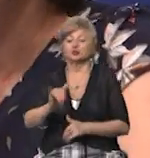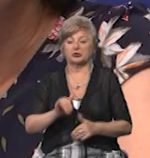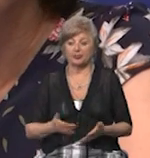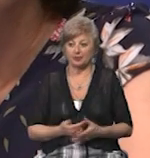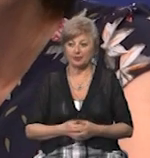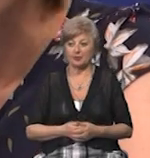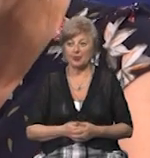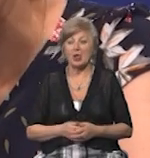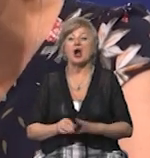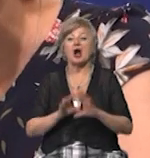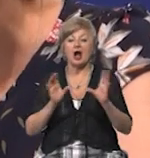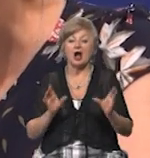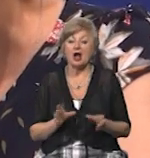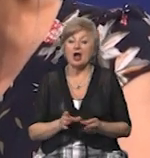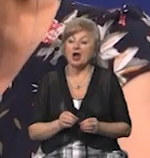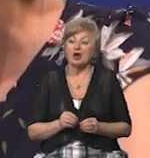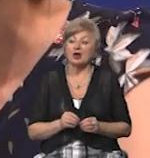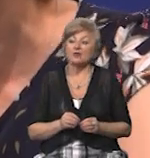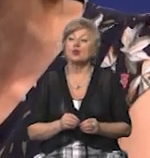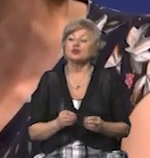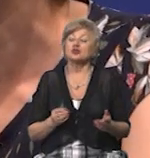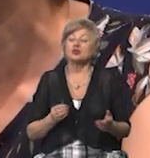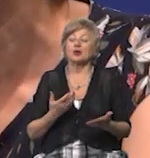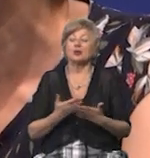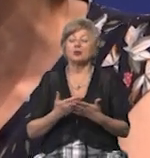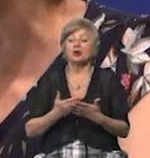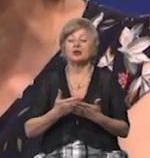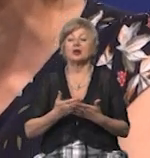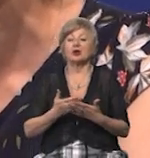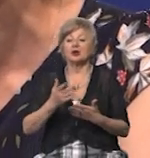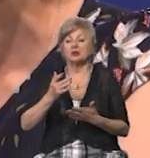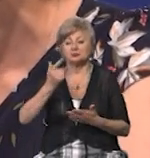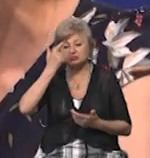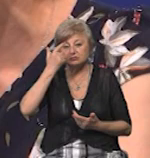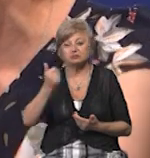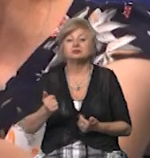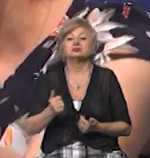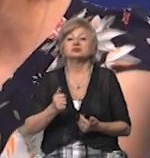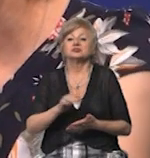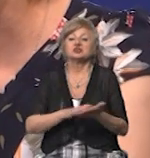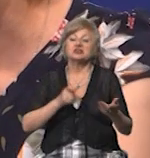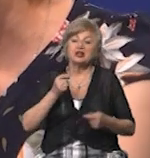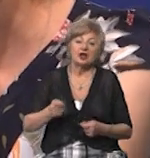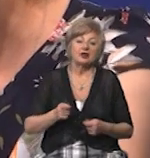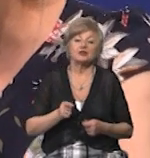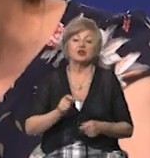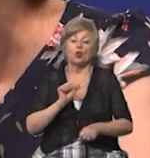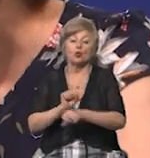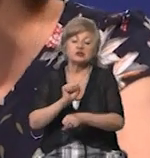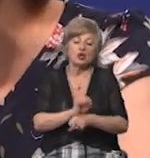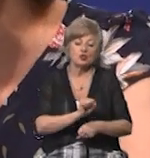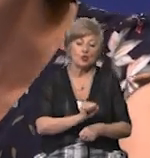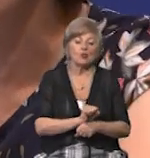як реагує 1580 на такі заявки? І ось я знаю, що він ще відправляв заявки щодо паркування, яке